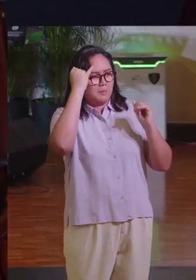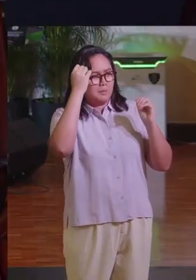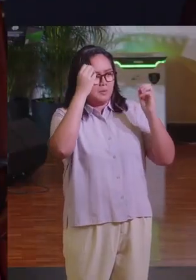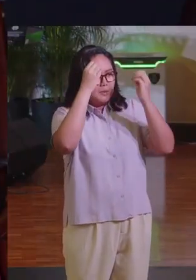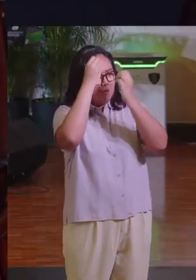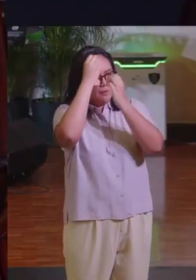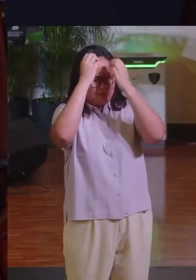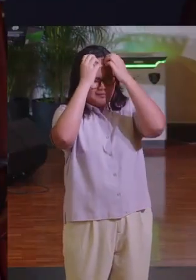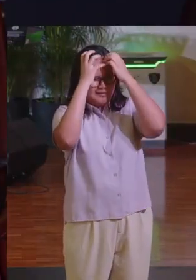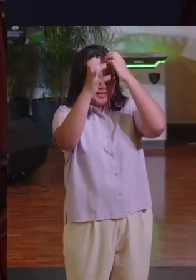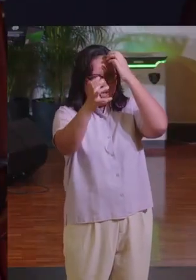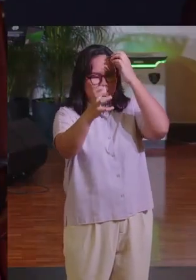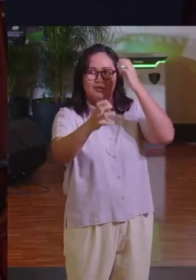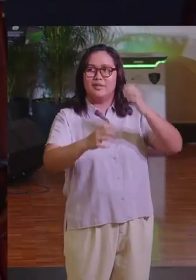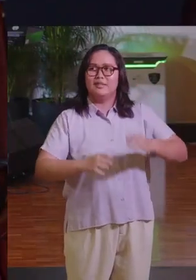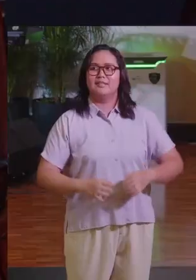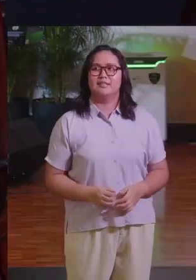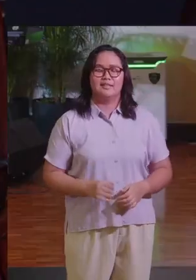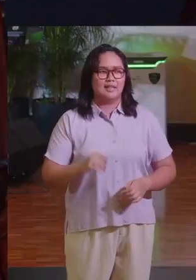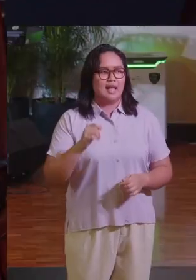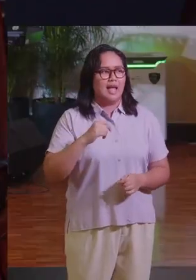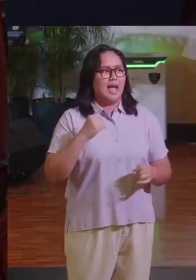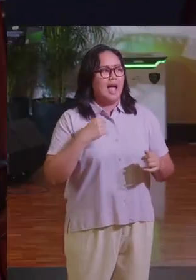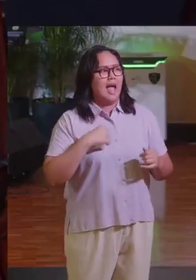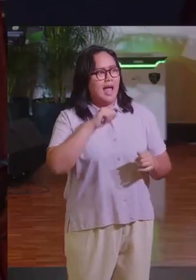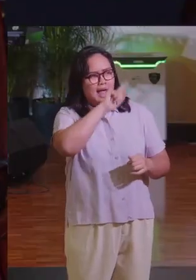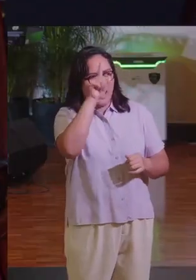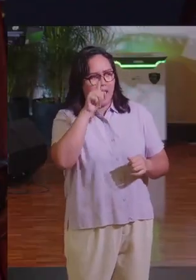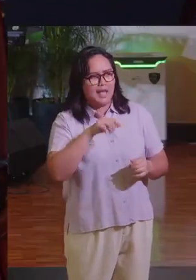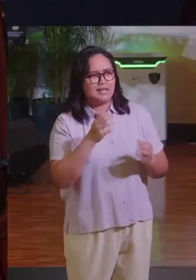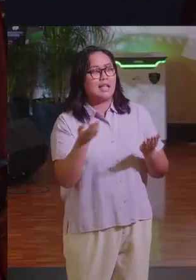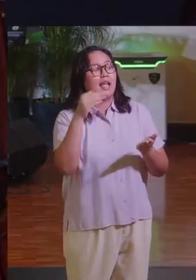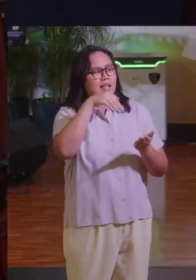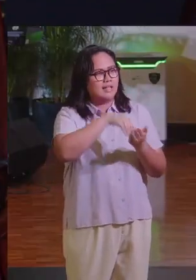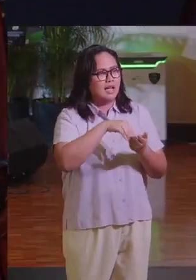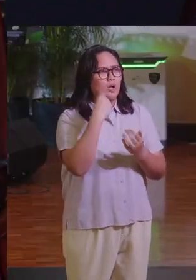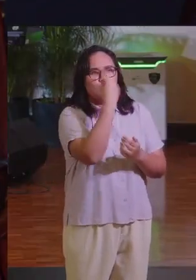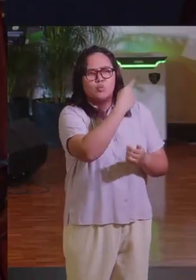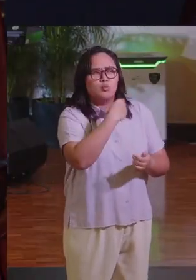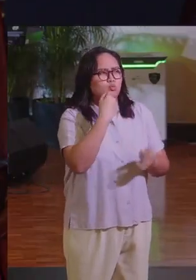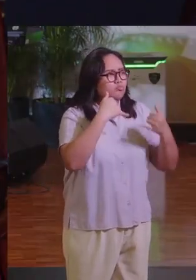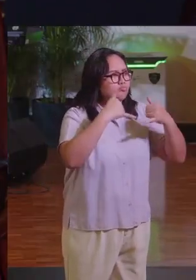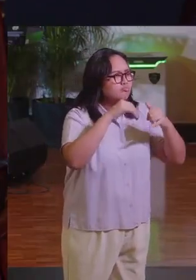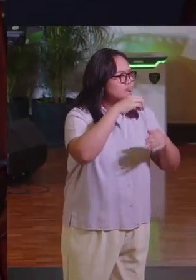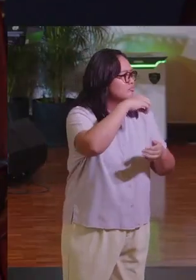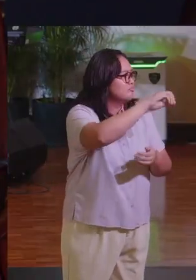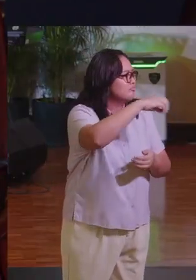matatalino. Kaya tanungin ko kayo uli, sino ang naglalaro ng chess?